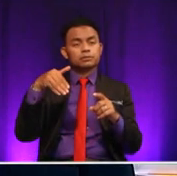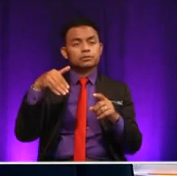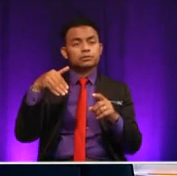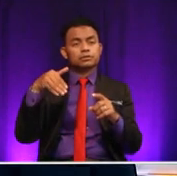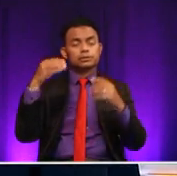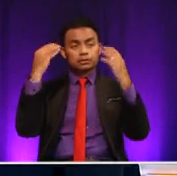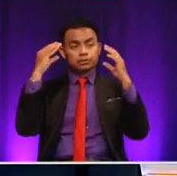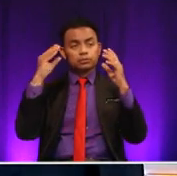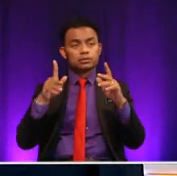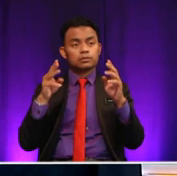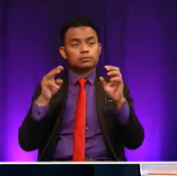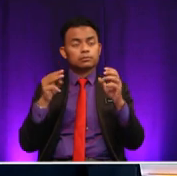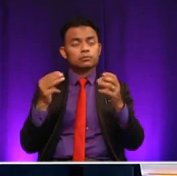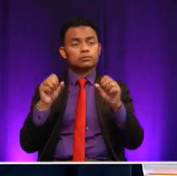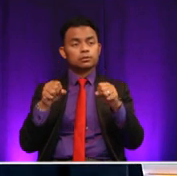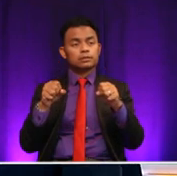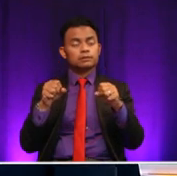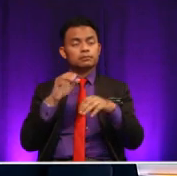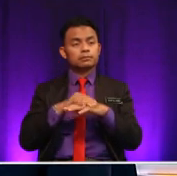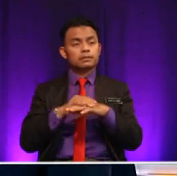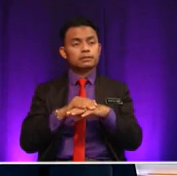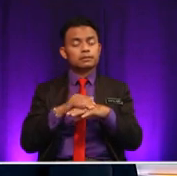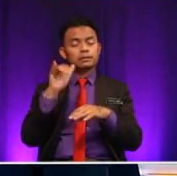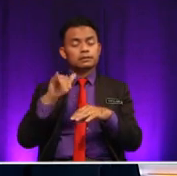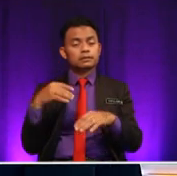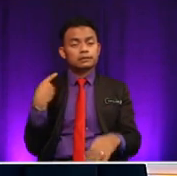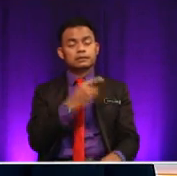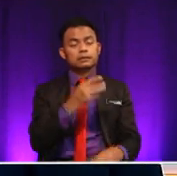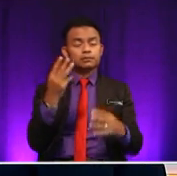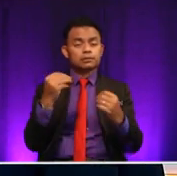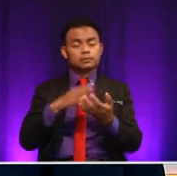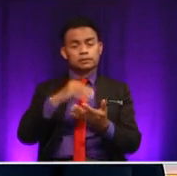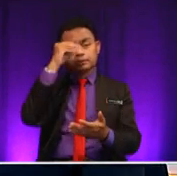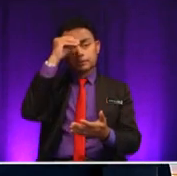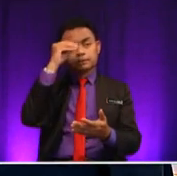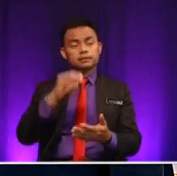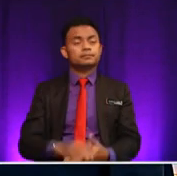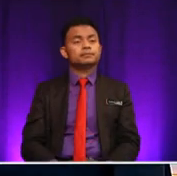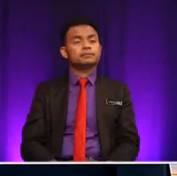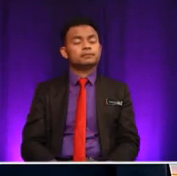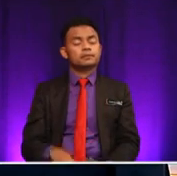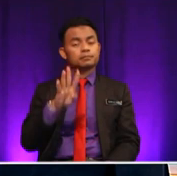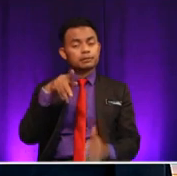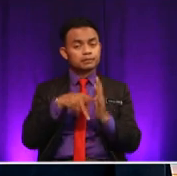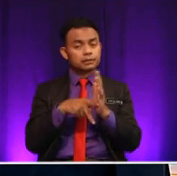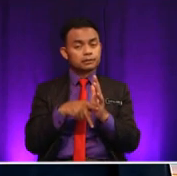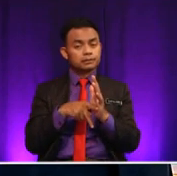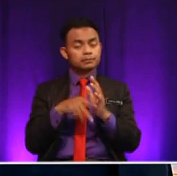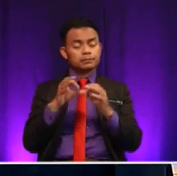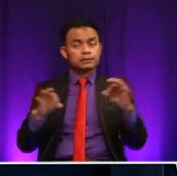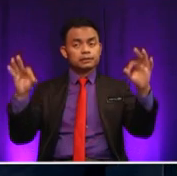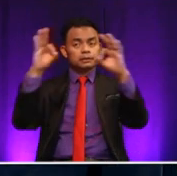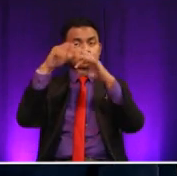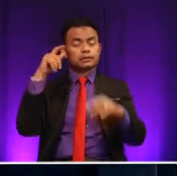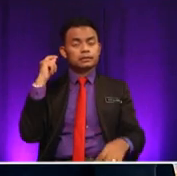bagi sedikit sebenarnya banyak tips yang kita belajar jadi hari ini selain dapat penting tadi yang kita tidak